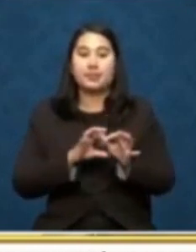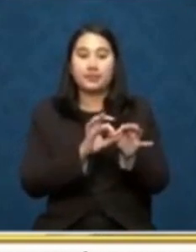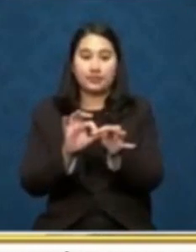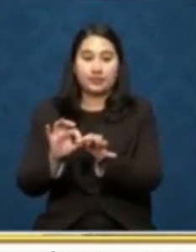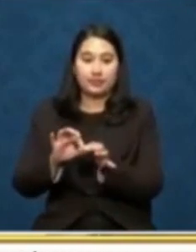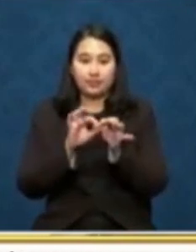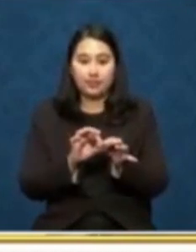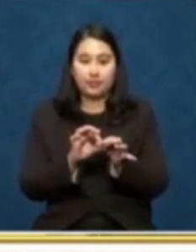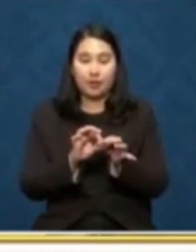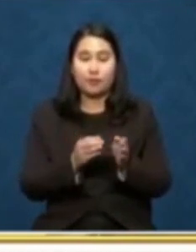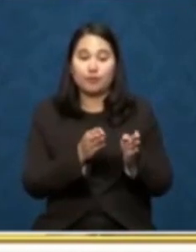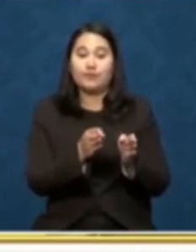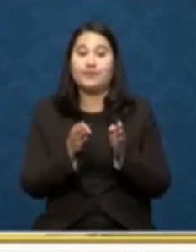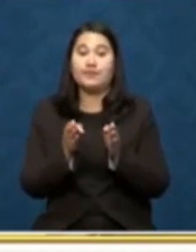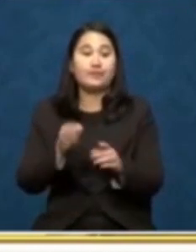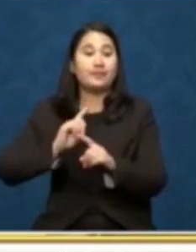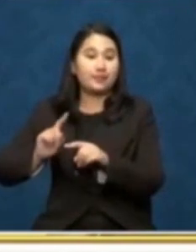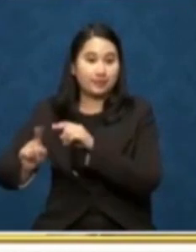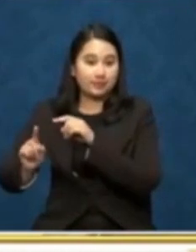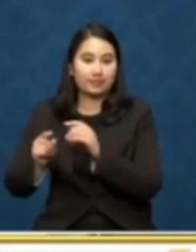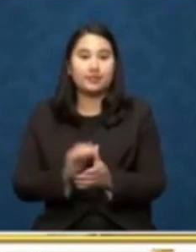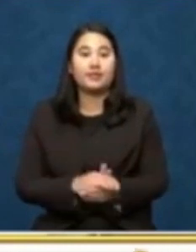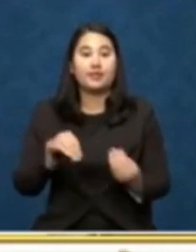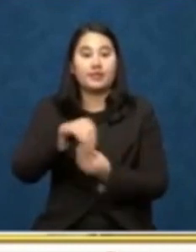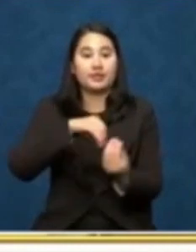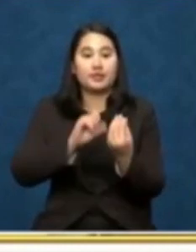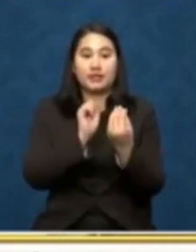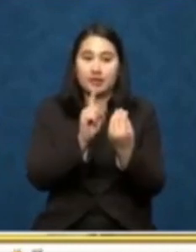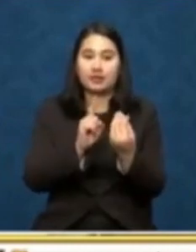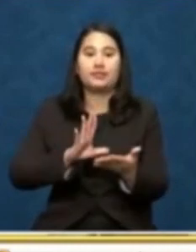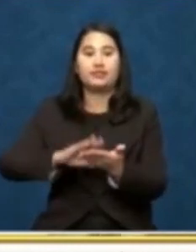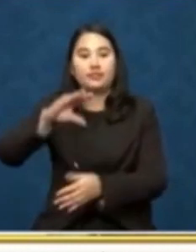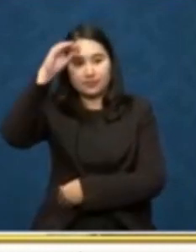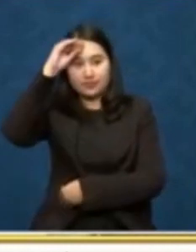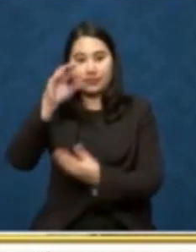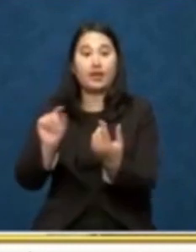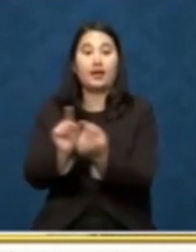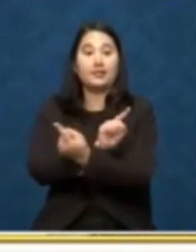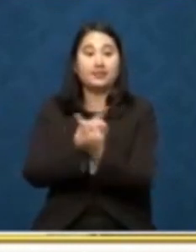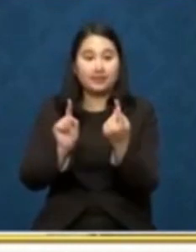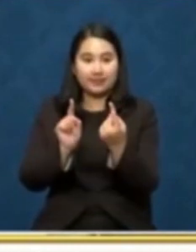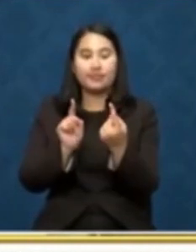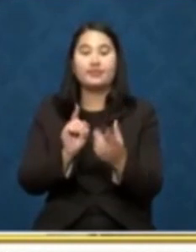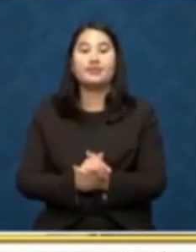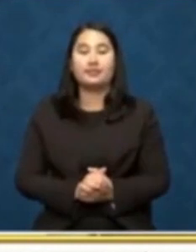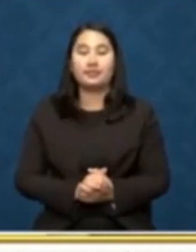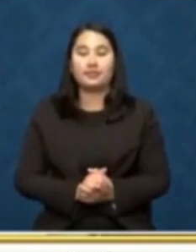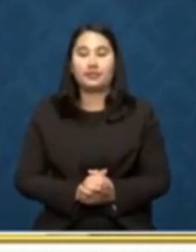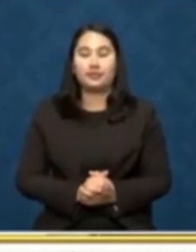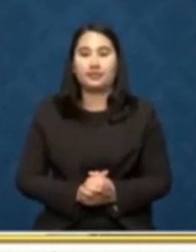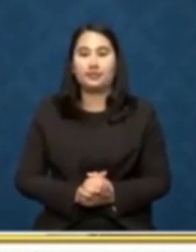ถ้าครอบคลุมถึงมิติต่างๆไม่ว่าจะเป็นมิติทางด้านเศรษฐกิจมิติทางด้านการศึกษาสังคมนะ